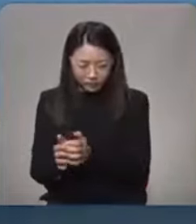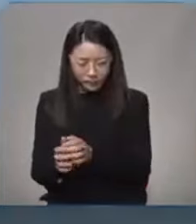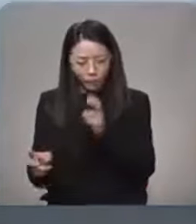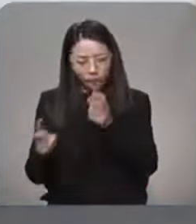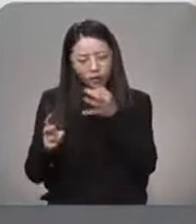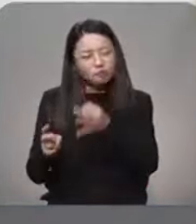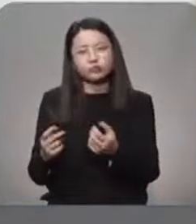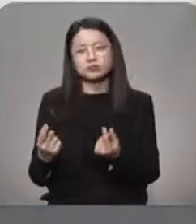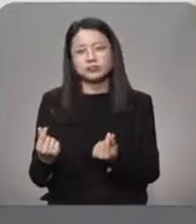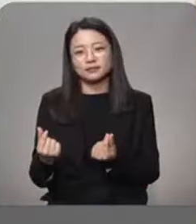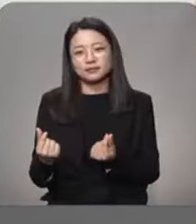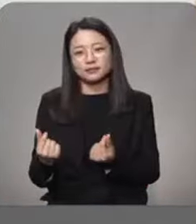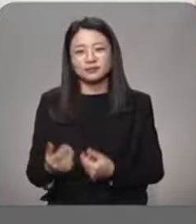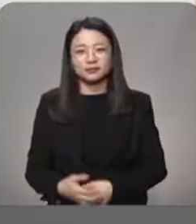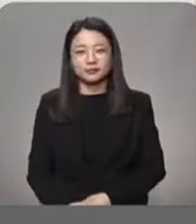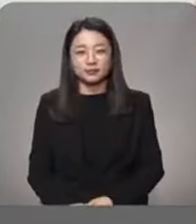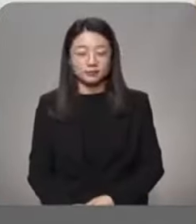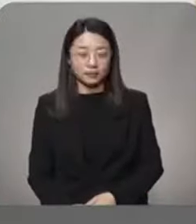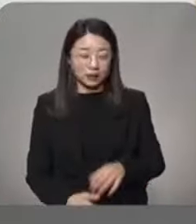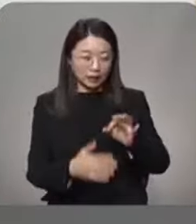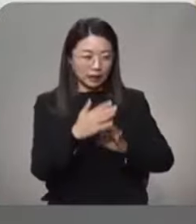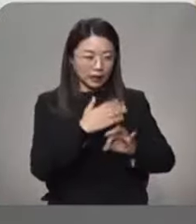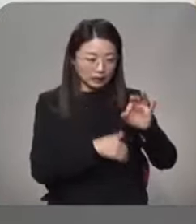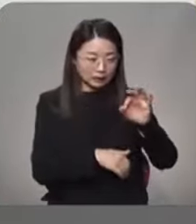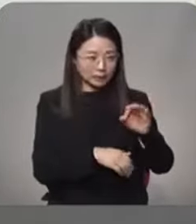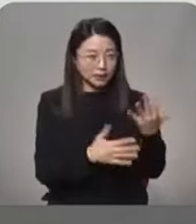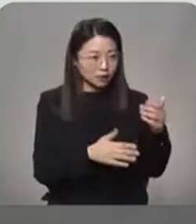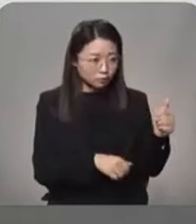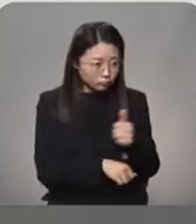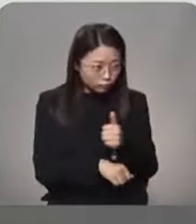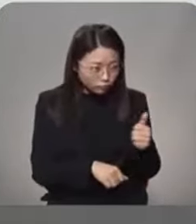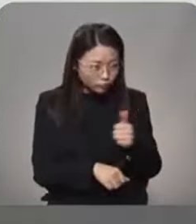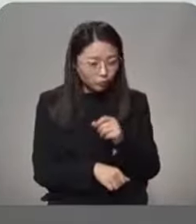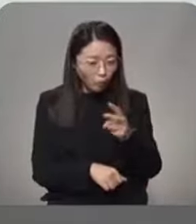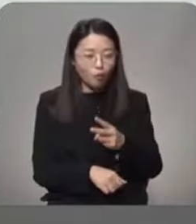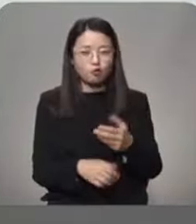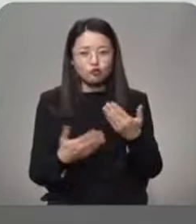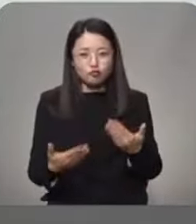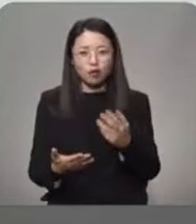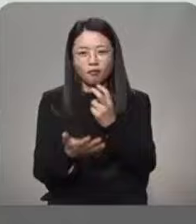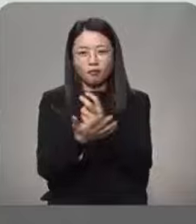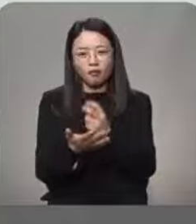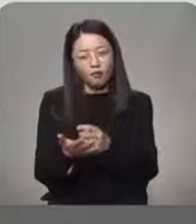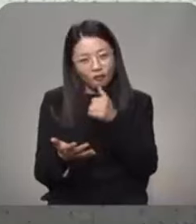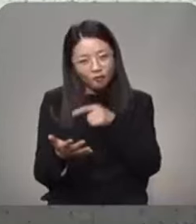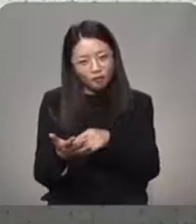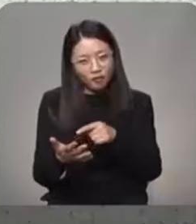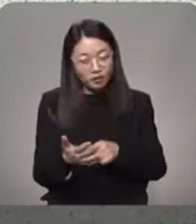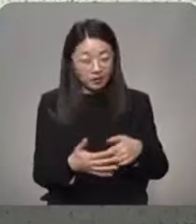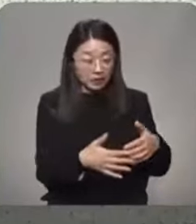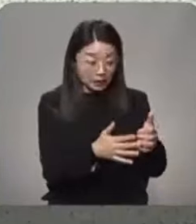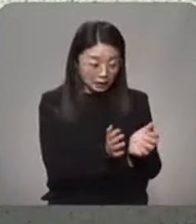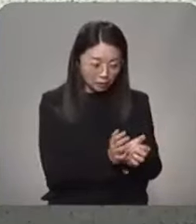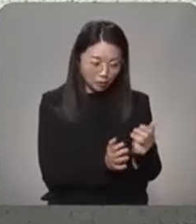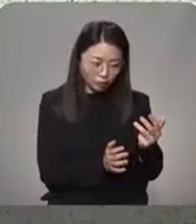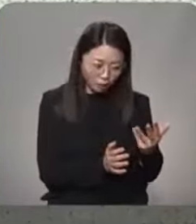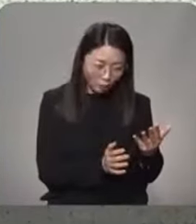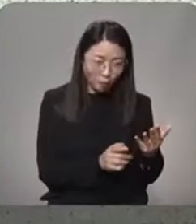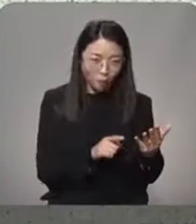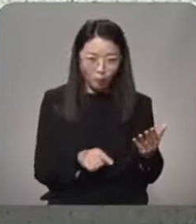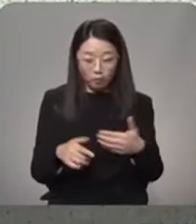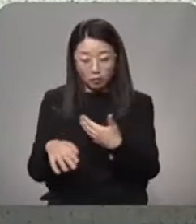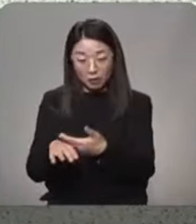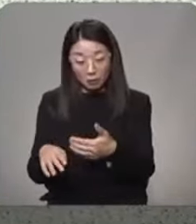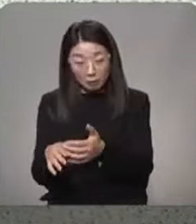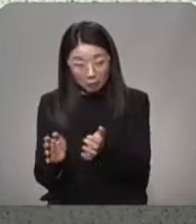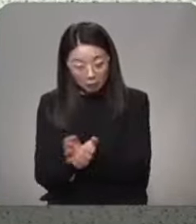범죄 조직이었습니다 출근 시간에 휴가 규정까지 정해놨습니다 한계 팀에 많은 데는 한 89명 정도 되는데도